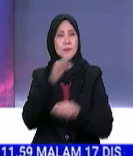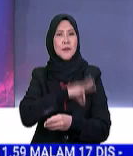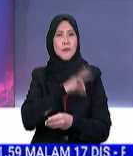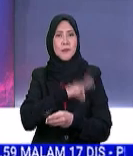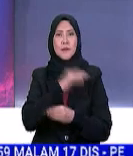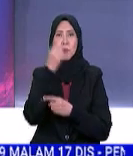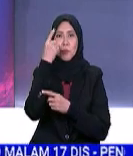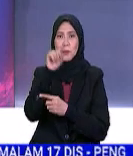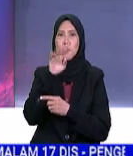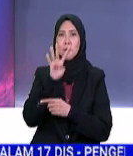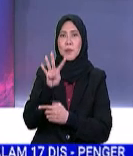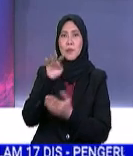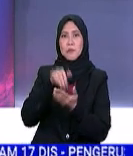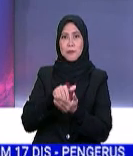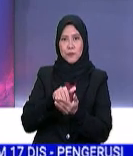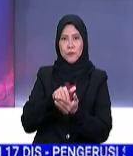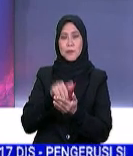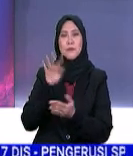manfaat kepada